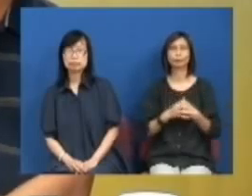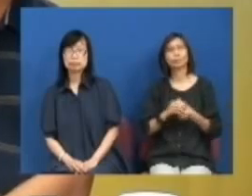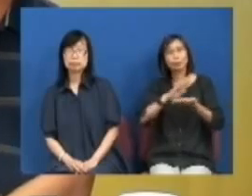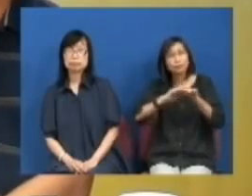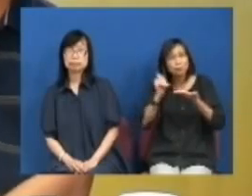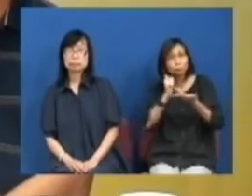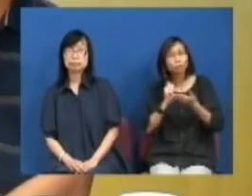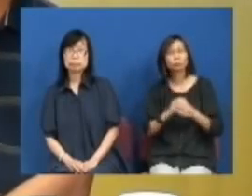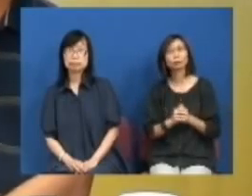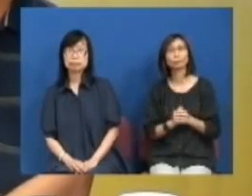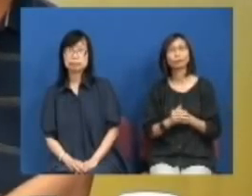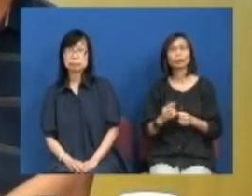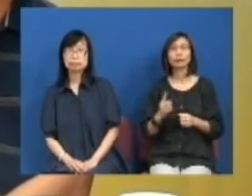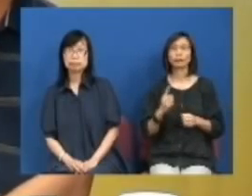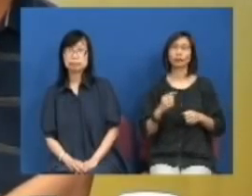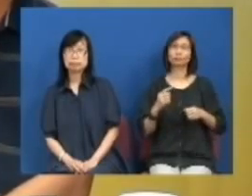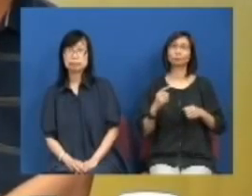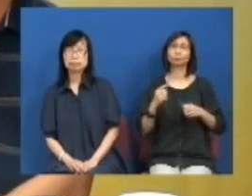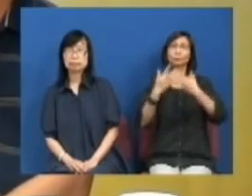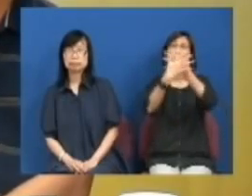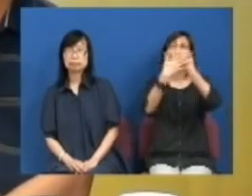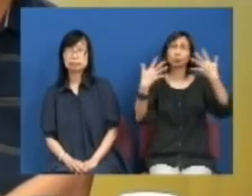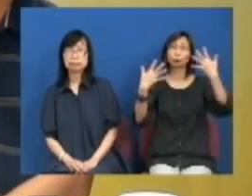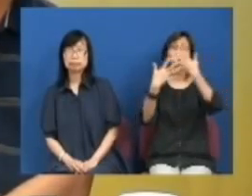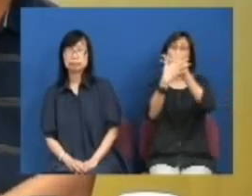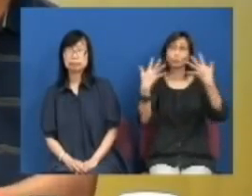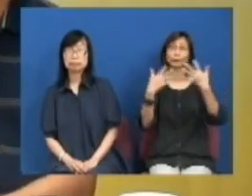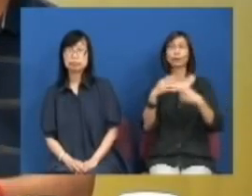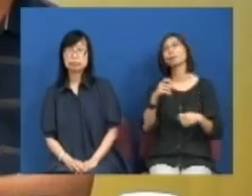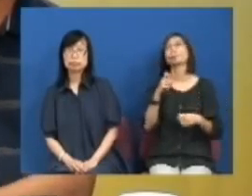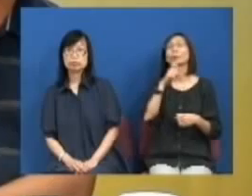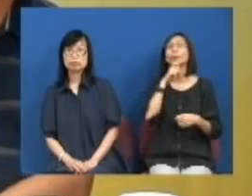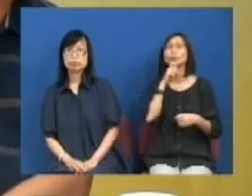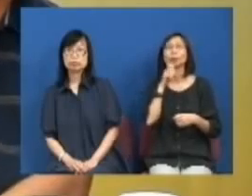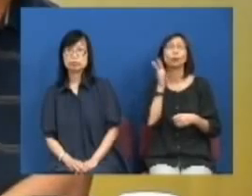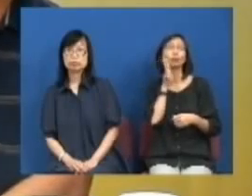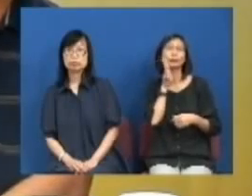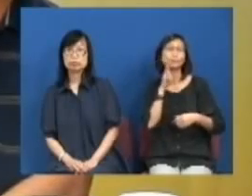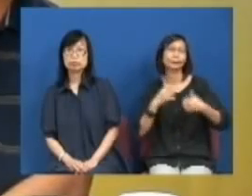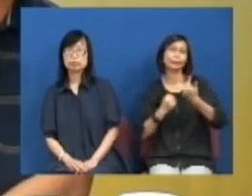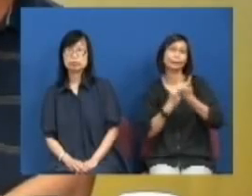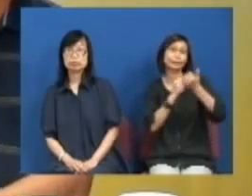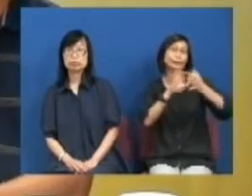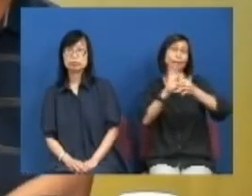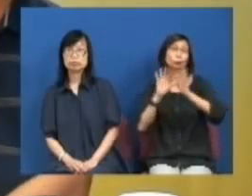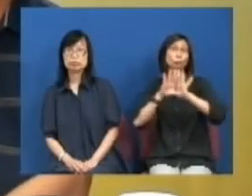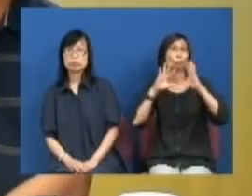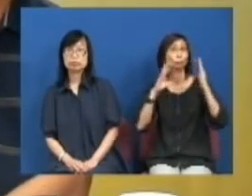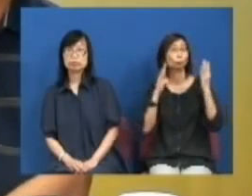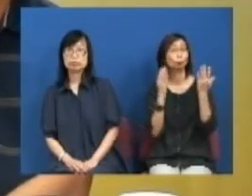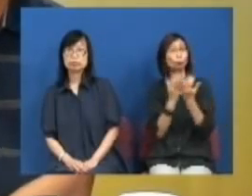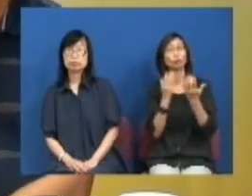咧，其實都有最近都有一啲即係好似支聯會咧。佢都係整咗應該係依一